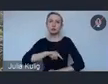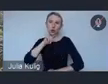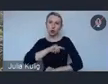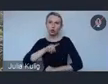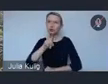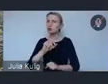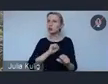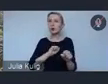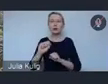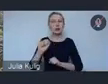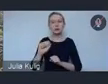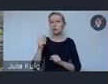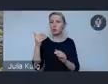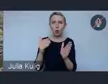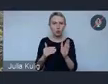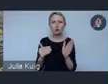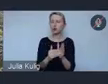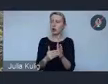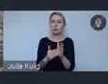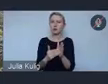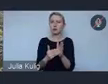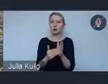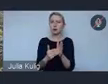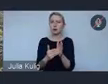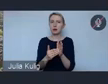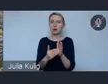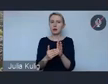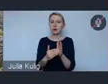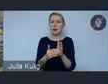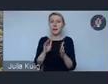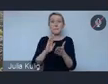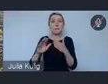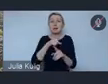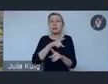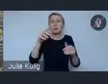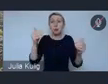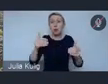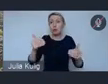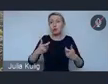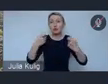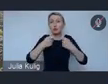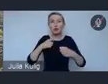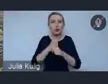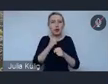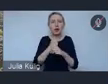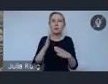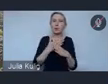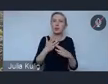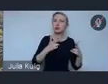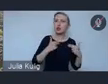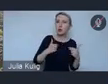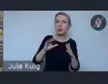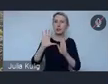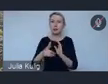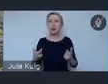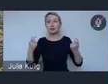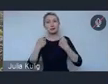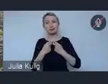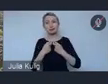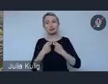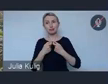absolutnie niezbędne i też bez tych możliwości współpracy w pomiędzy komitetem a miastem byłoby to